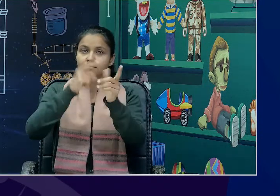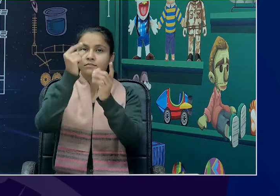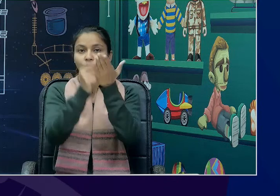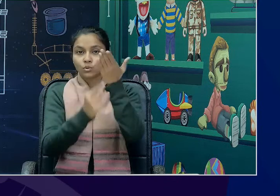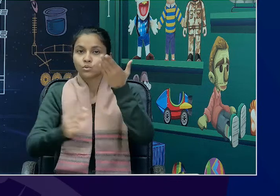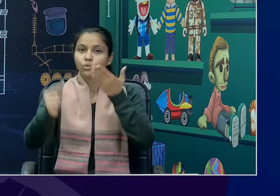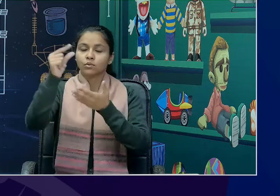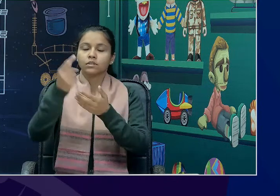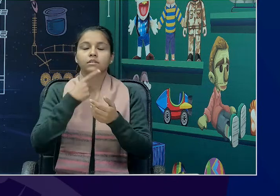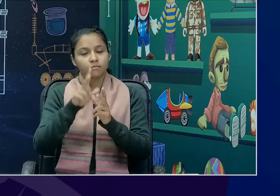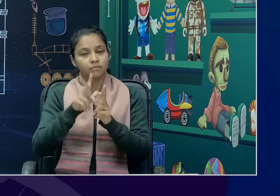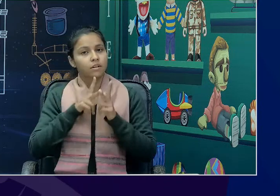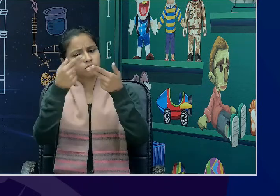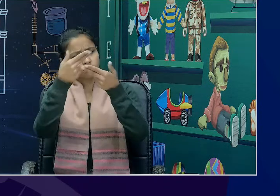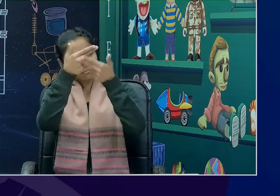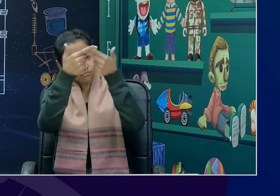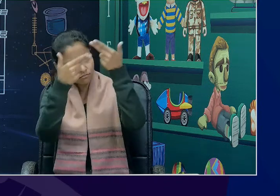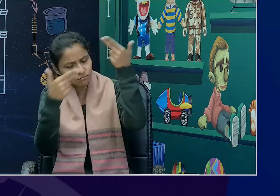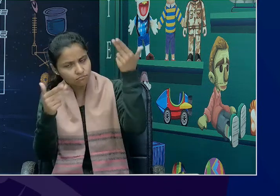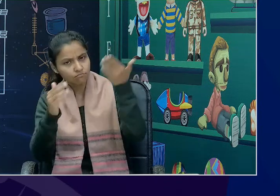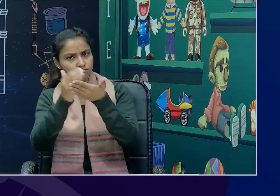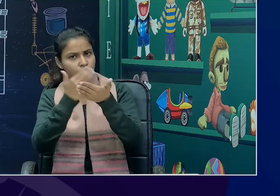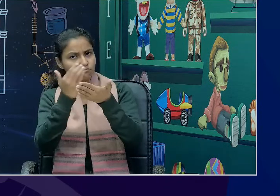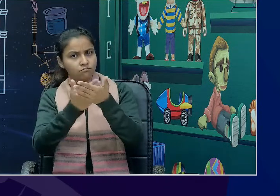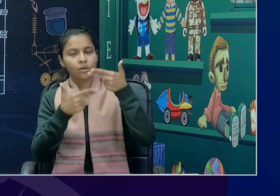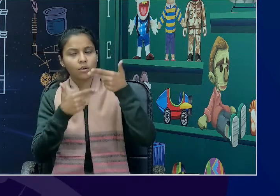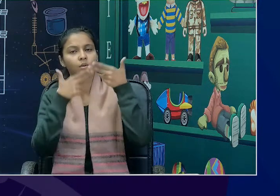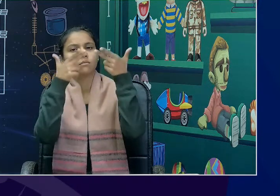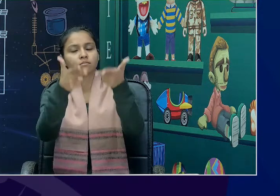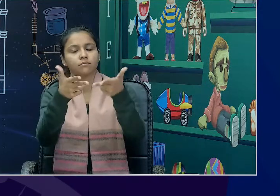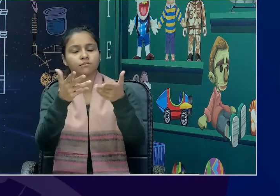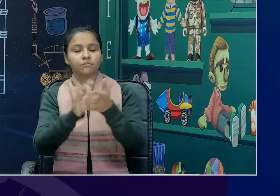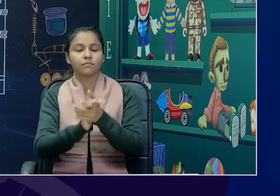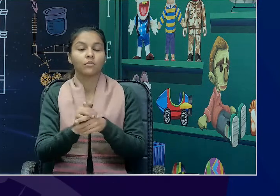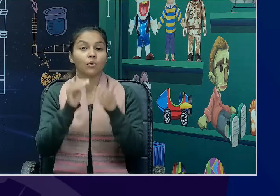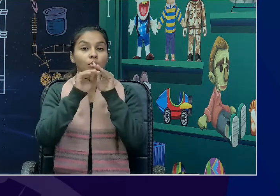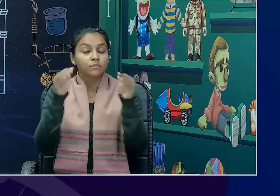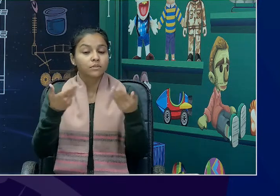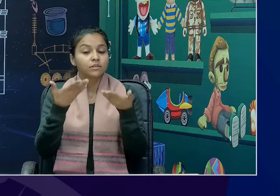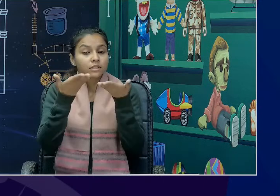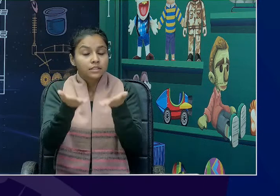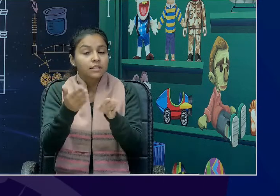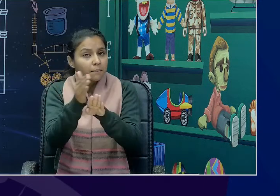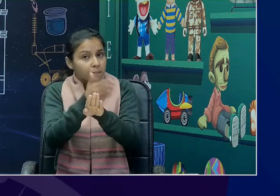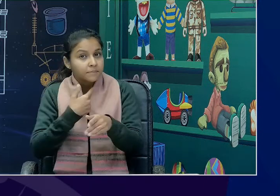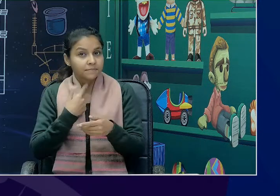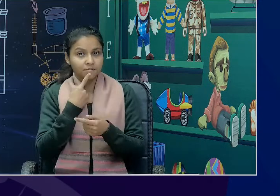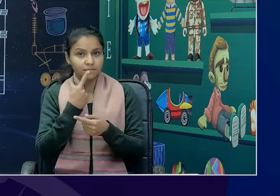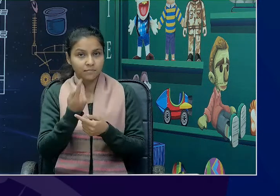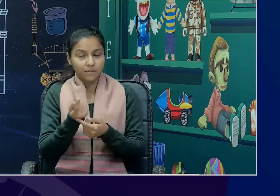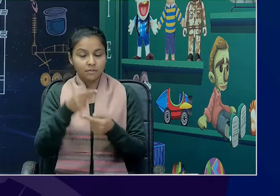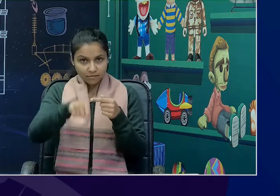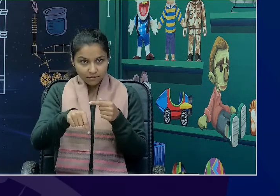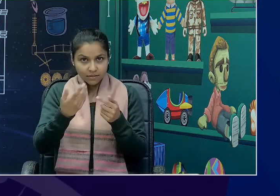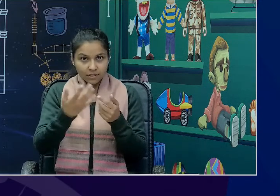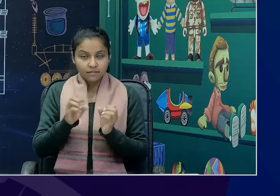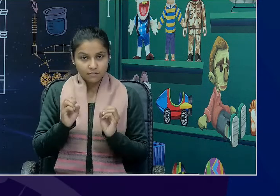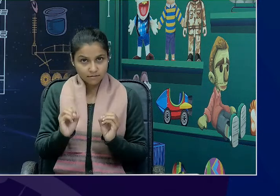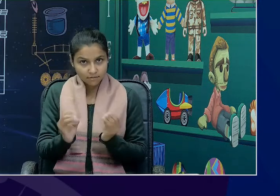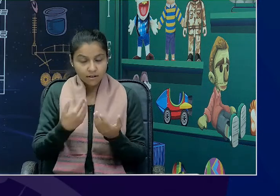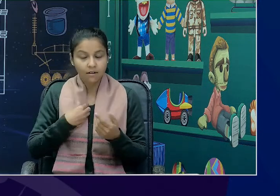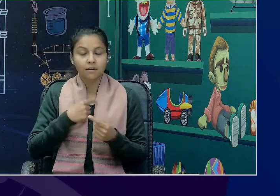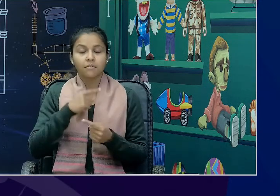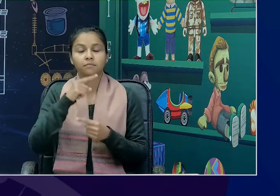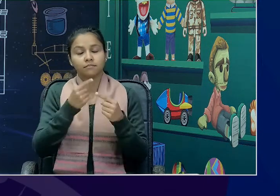chapter, what all in this chapter. So, dear students, इससे पहले कि हम आज का सत्र हम स्टार्ट करें, हम